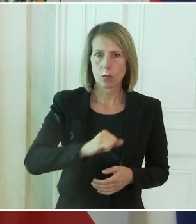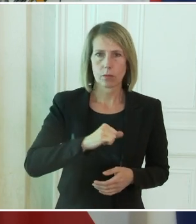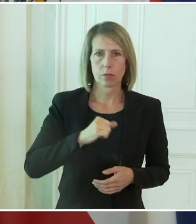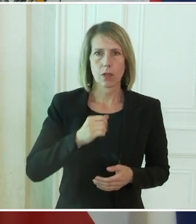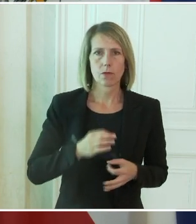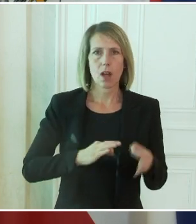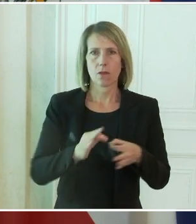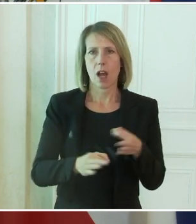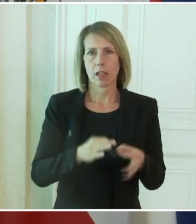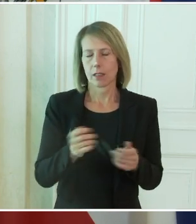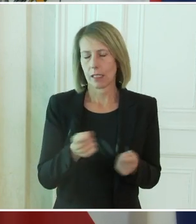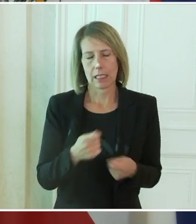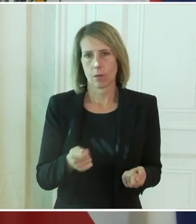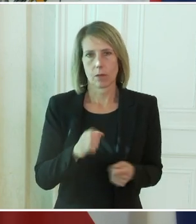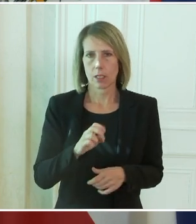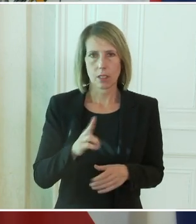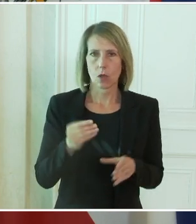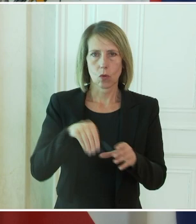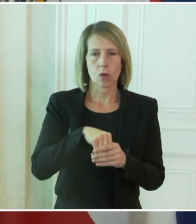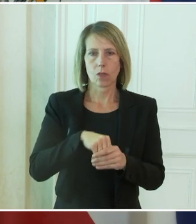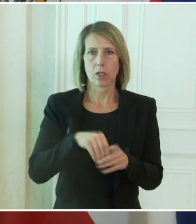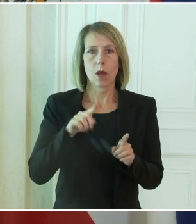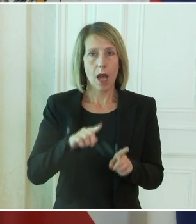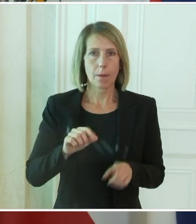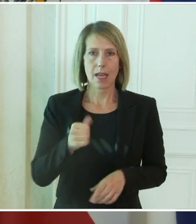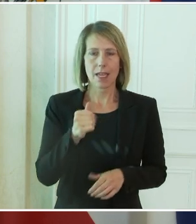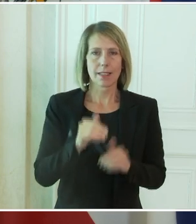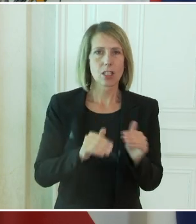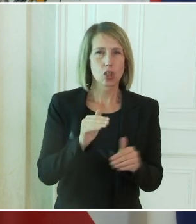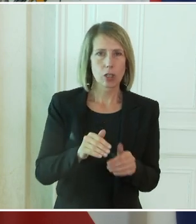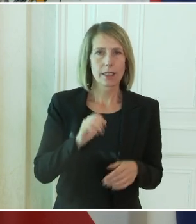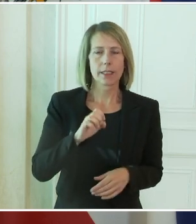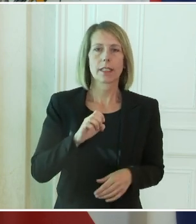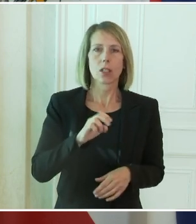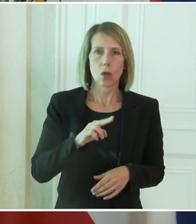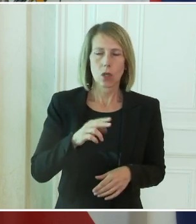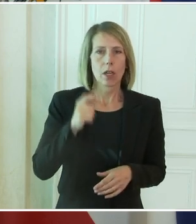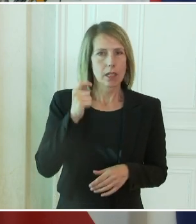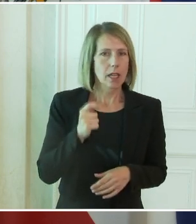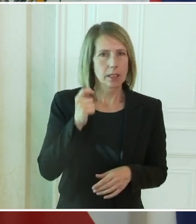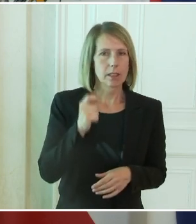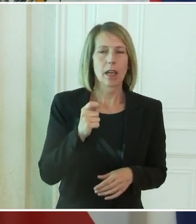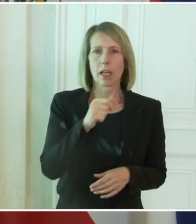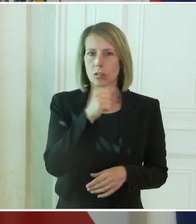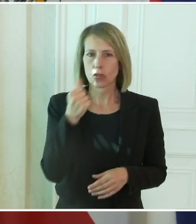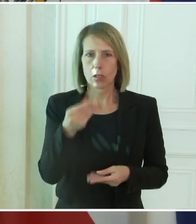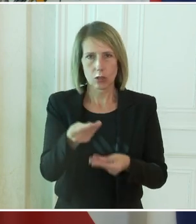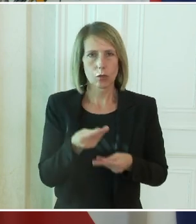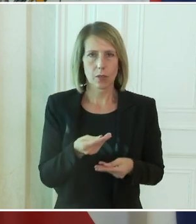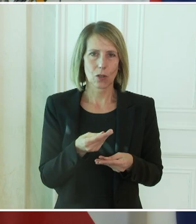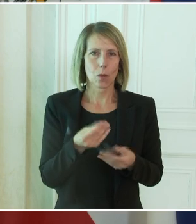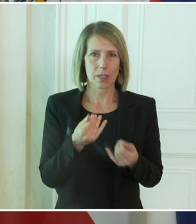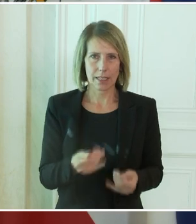Europäischen Union aufgenommen zu werden, aber einen ersten Schritt, einen Kandidatenstatus zu erreichen. Und selbstverständlich wird Österreich die Frage